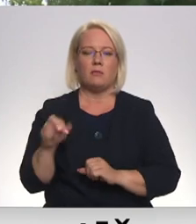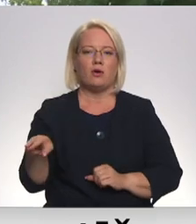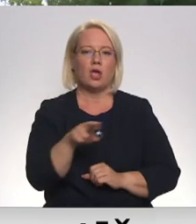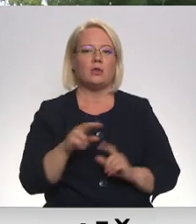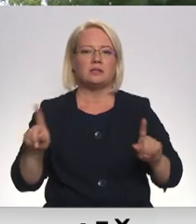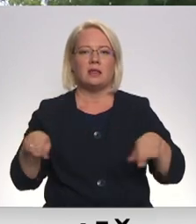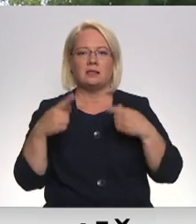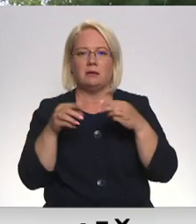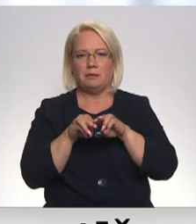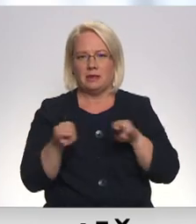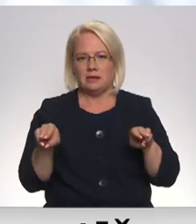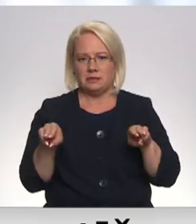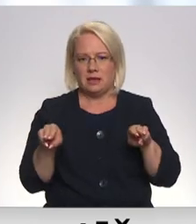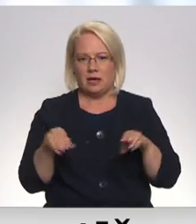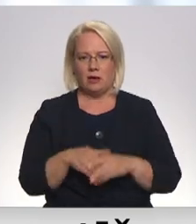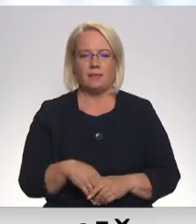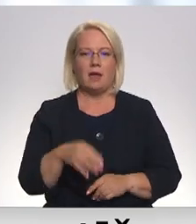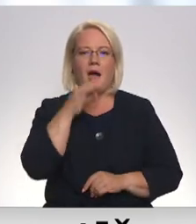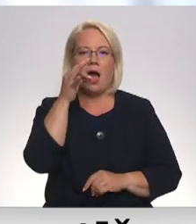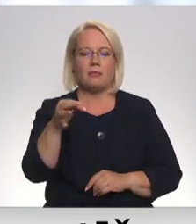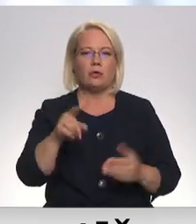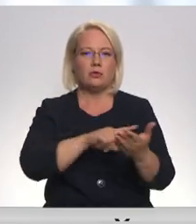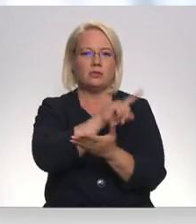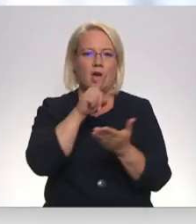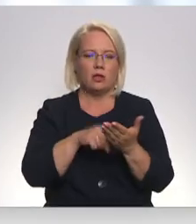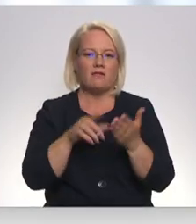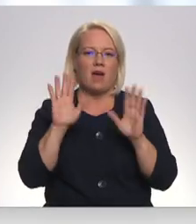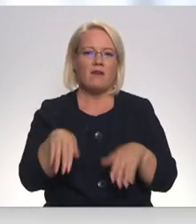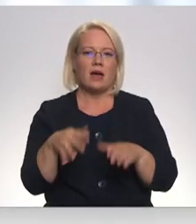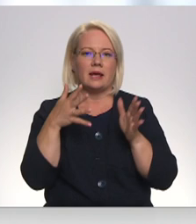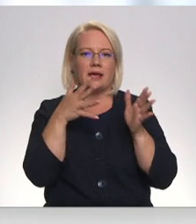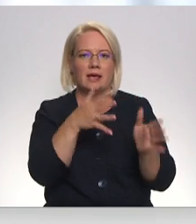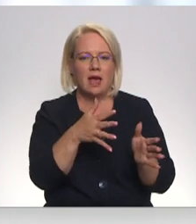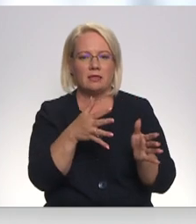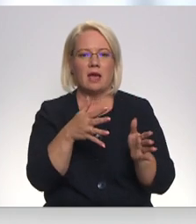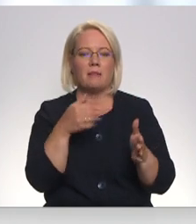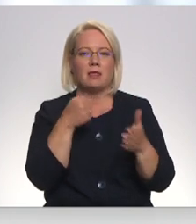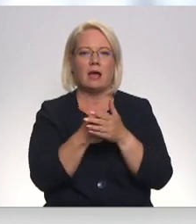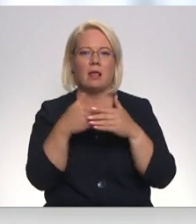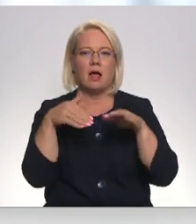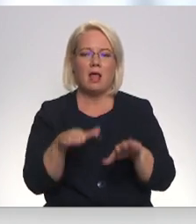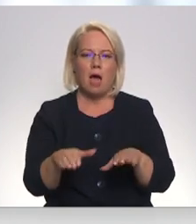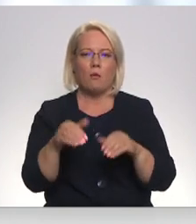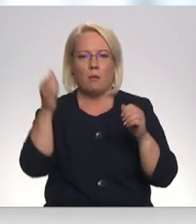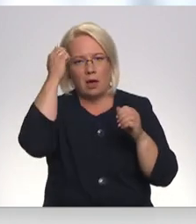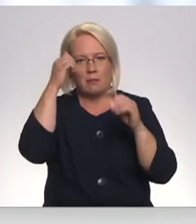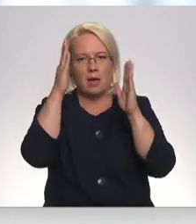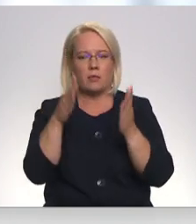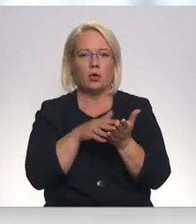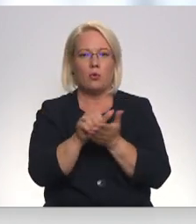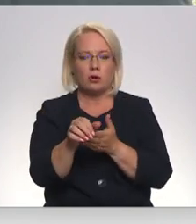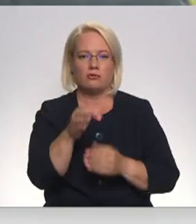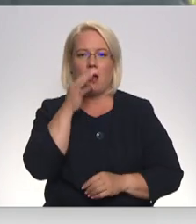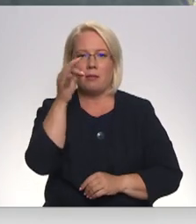reģionālās attīstības ministrija. Atbildot uz jautājumu, vai tas kaut kā var ietekmēt galu lēmumu par pieminekļu nojaukšanu, tā atbilde ir